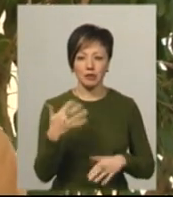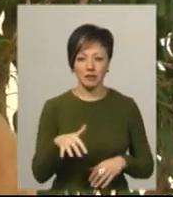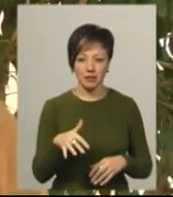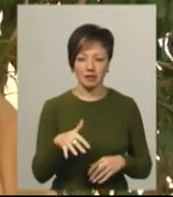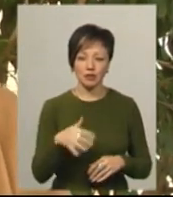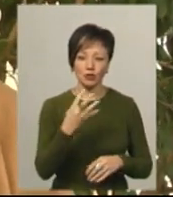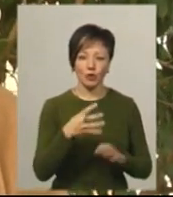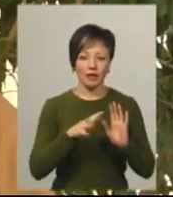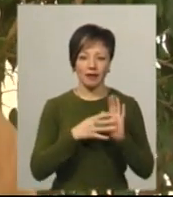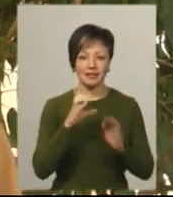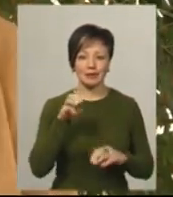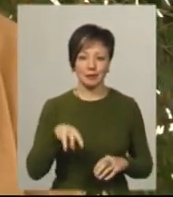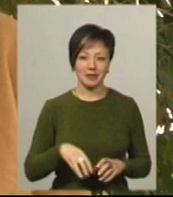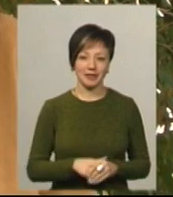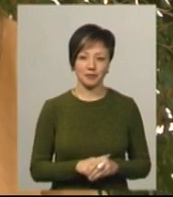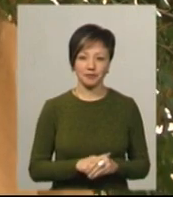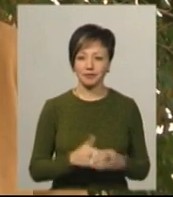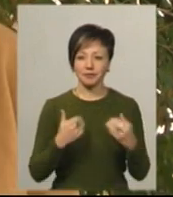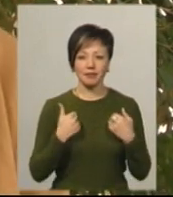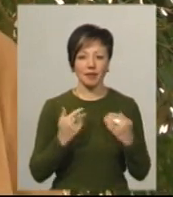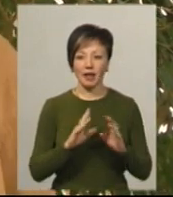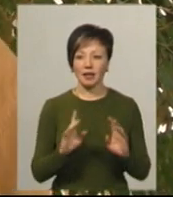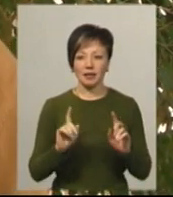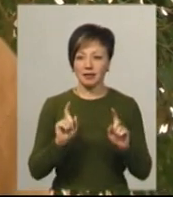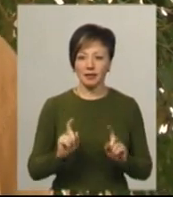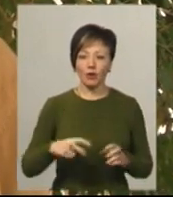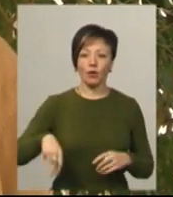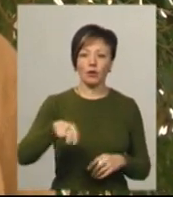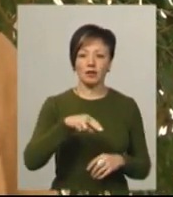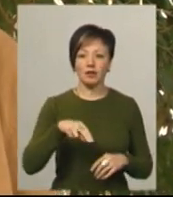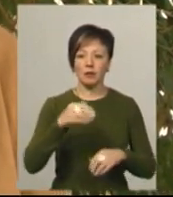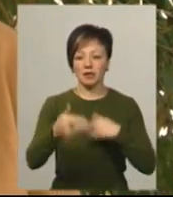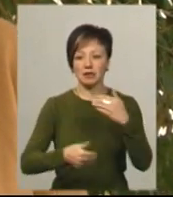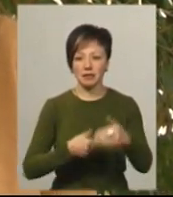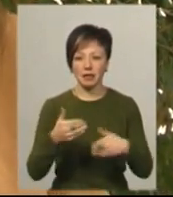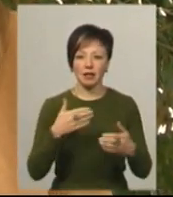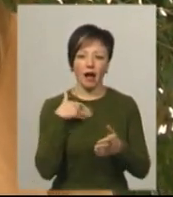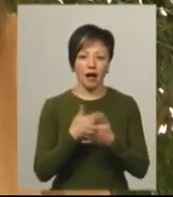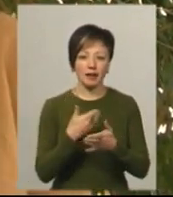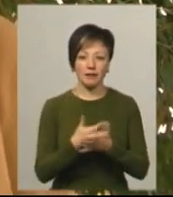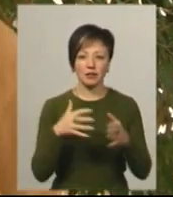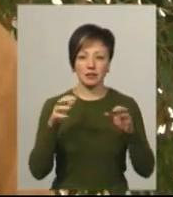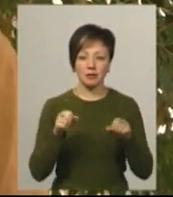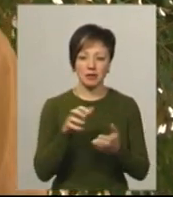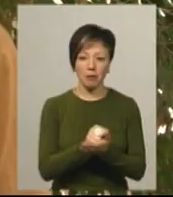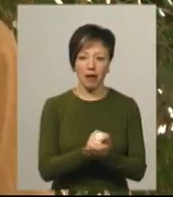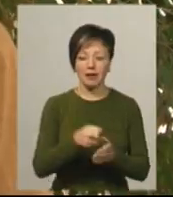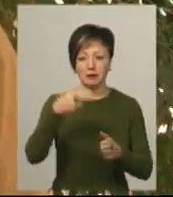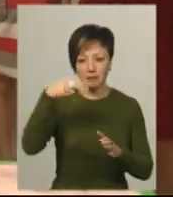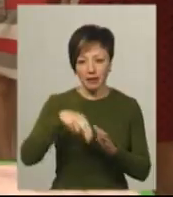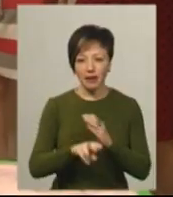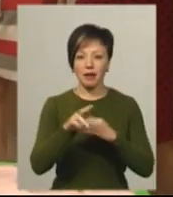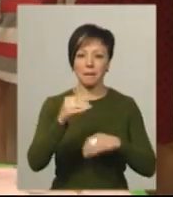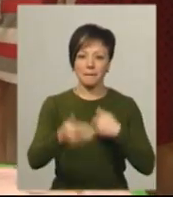2,850, 49 сантиметрів. Я не засиджувалась, ходила на басейн, активно займалась пірнанням,